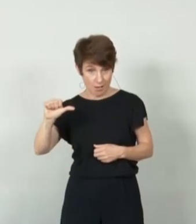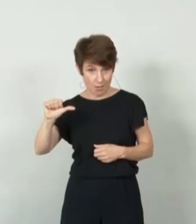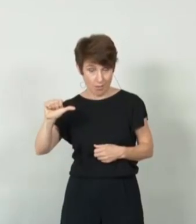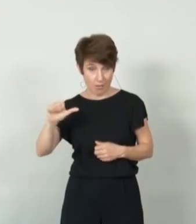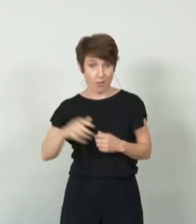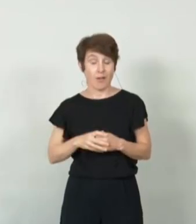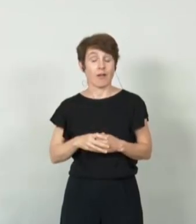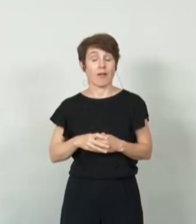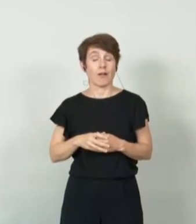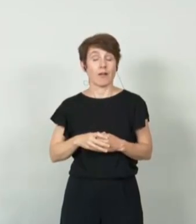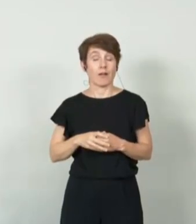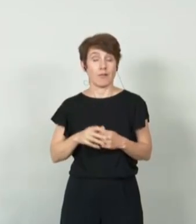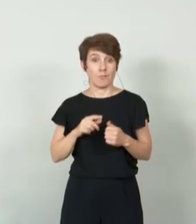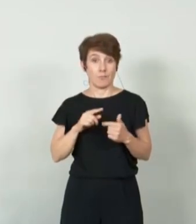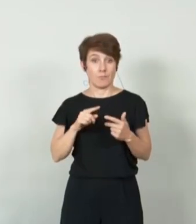et